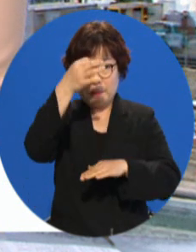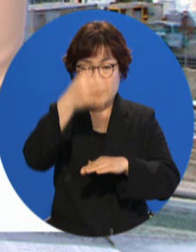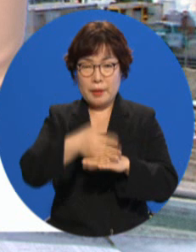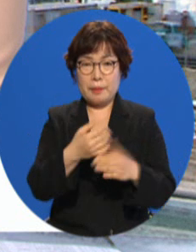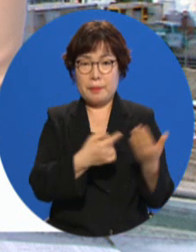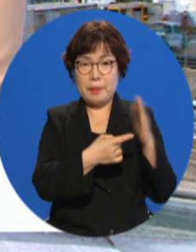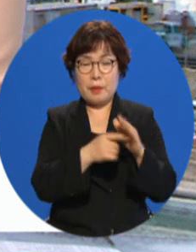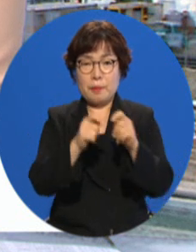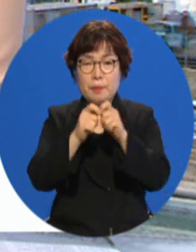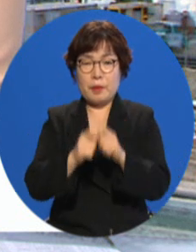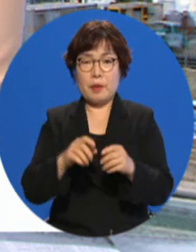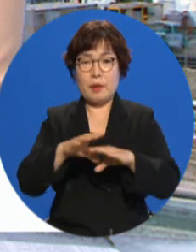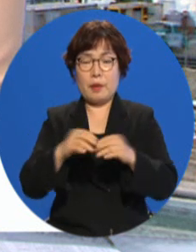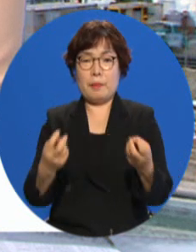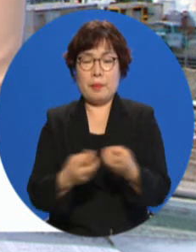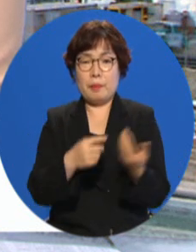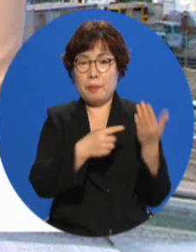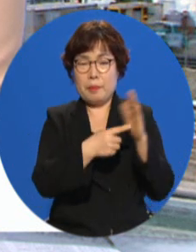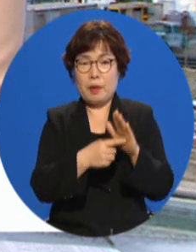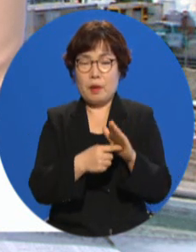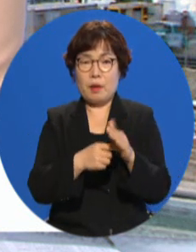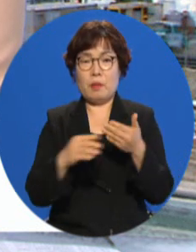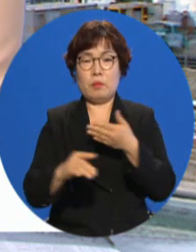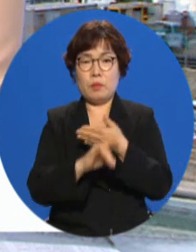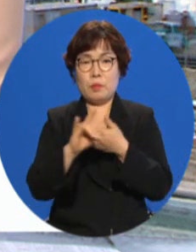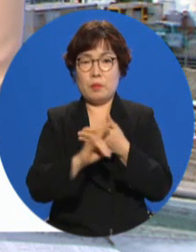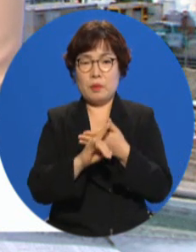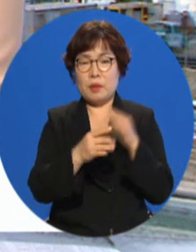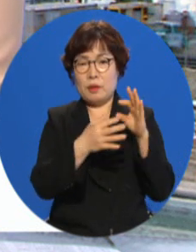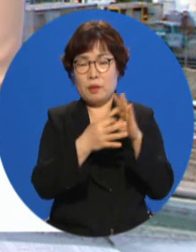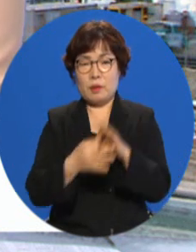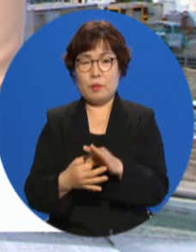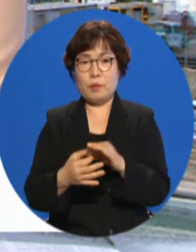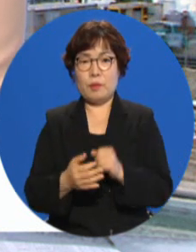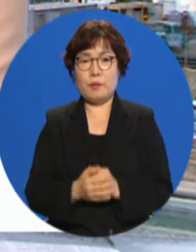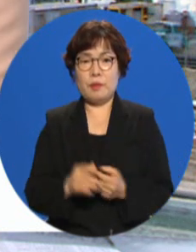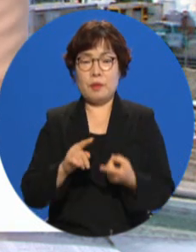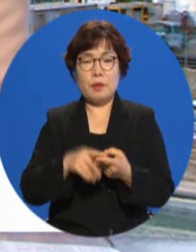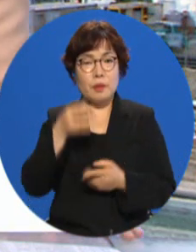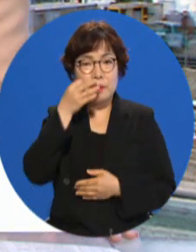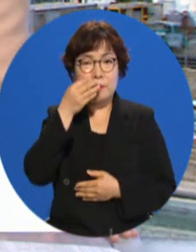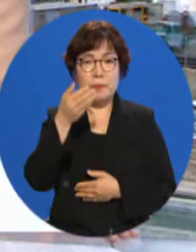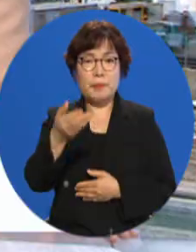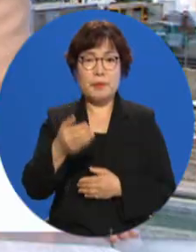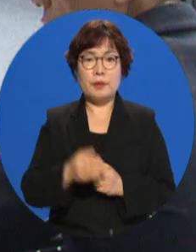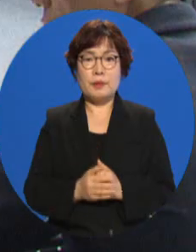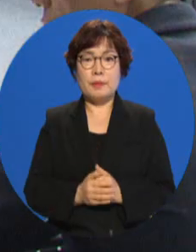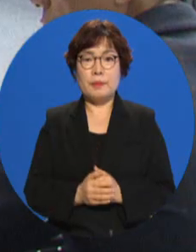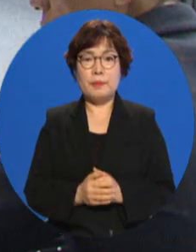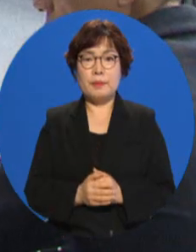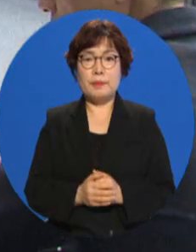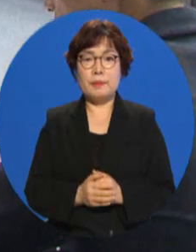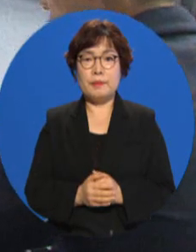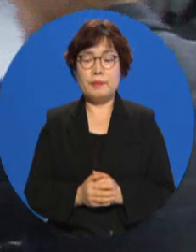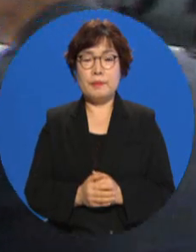밝혔지만 구체적인 대책을 내놓기보다는 변명하기에 급급했습니다. 문영철 기자가 보도합니다.